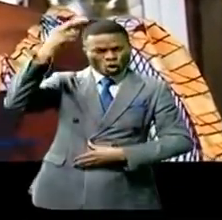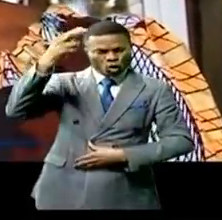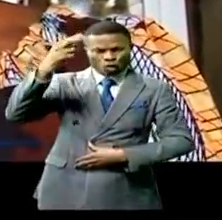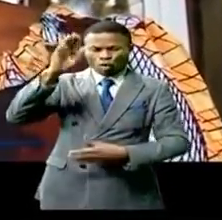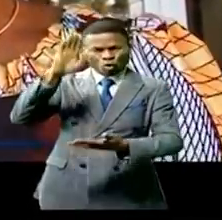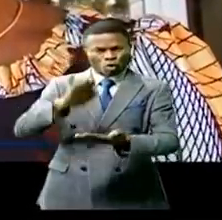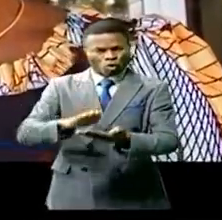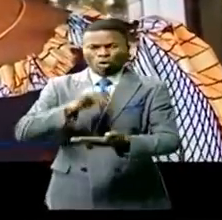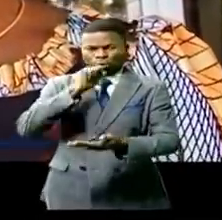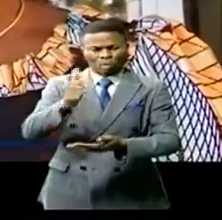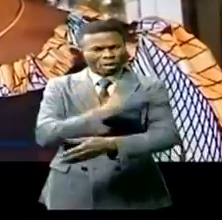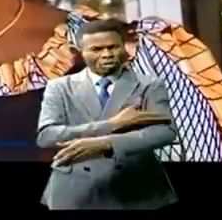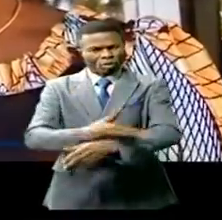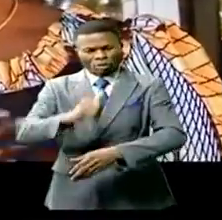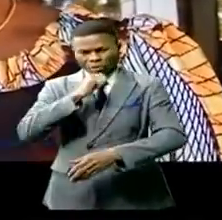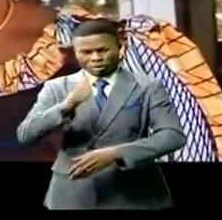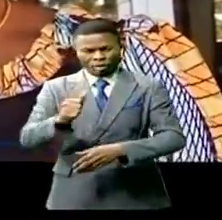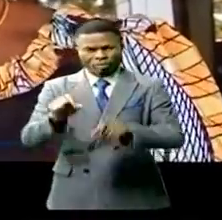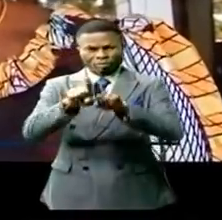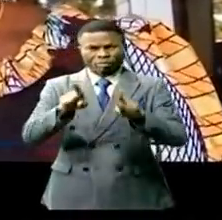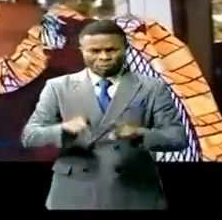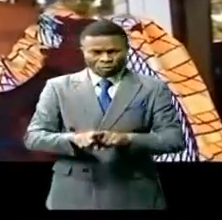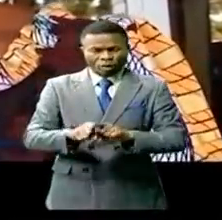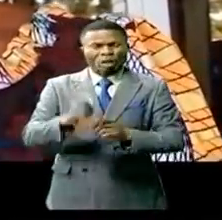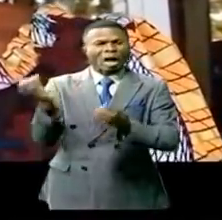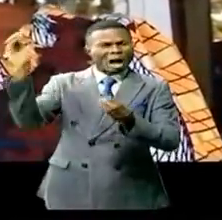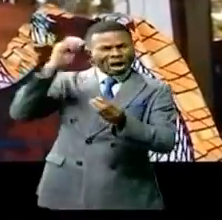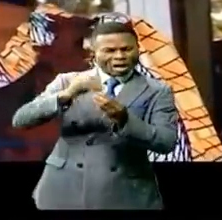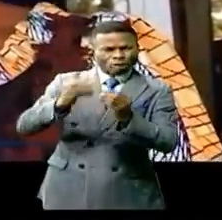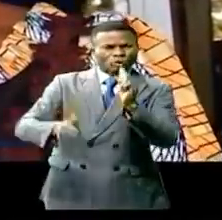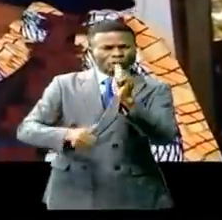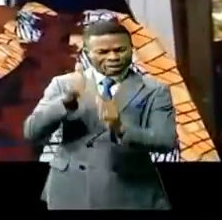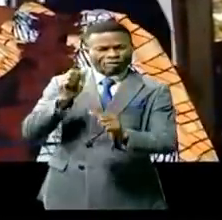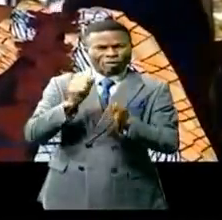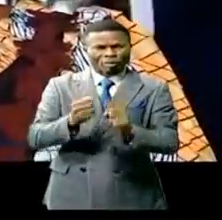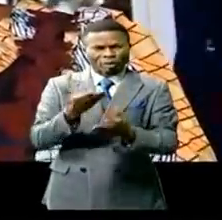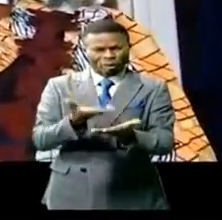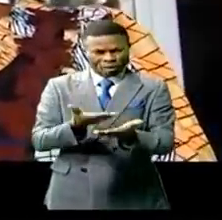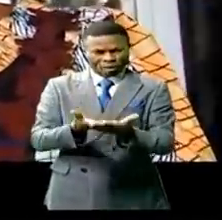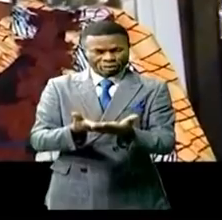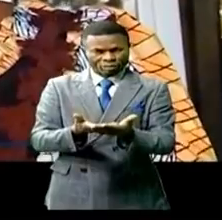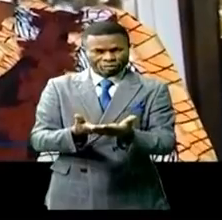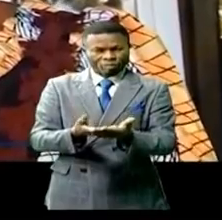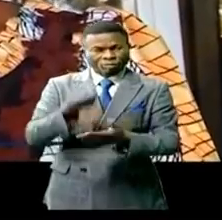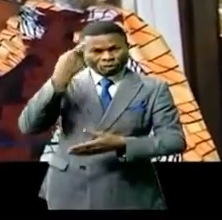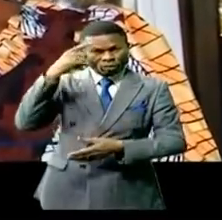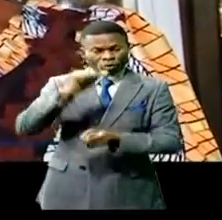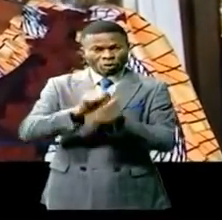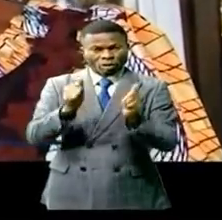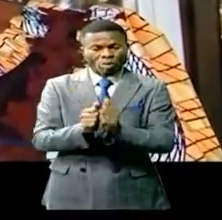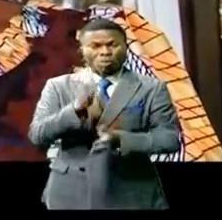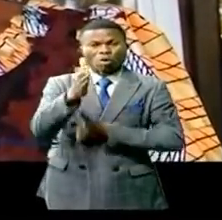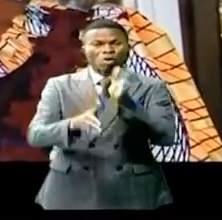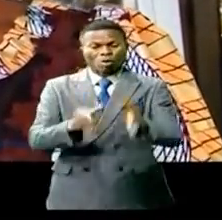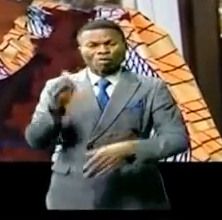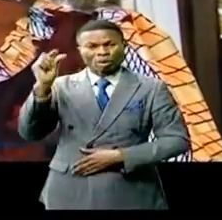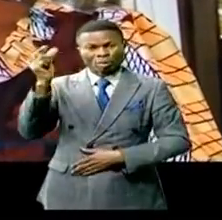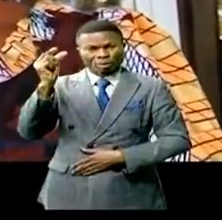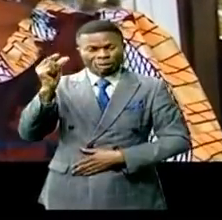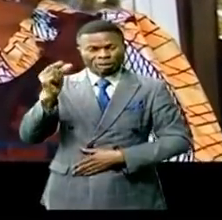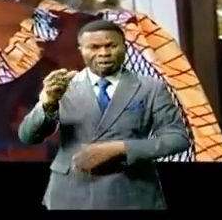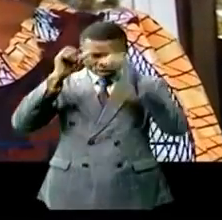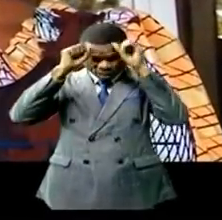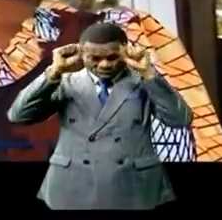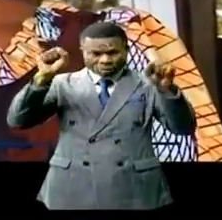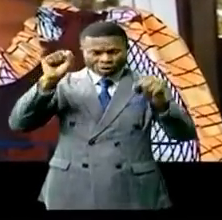les mettre au dessus de ce que nous avons déjà fait donc par rapport à la fraude lumière le président voulait